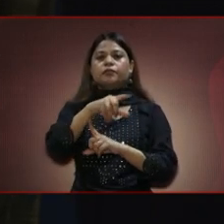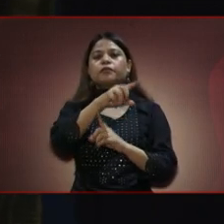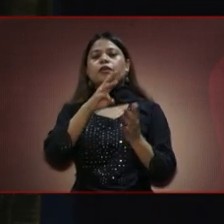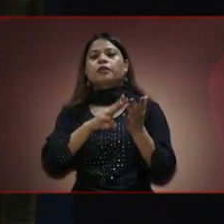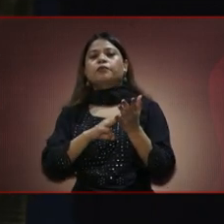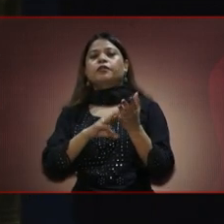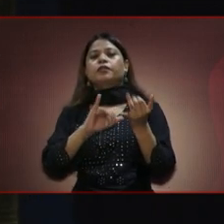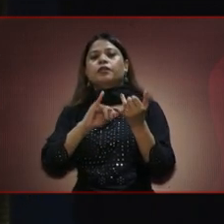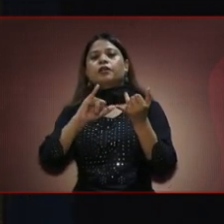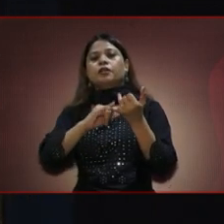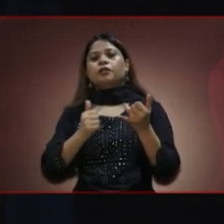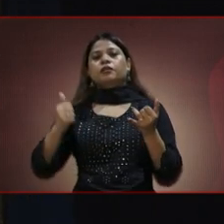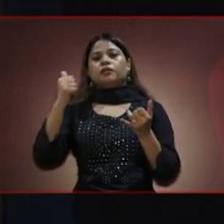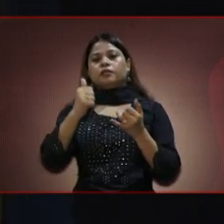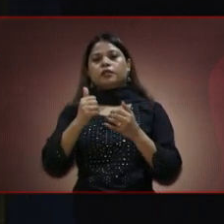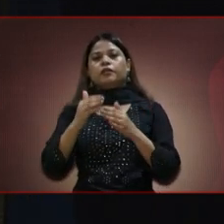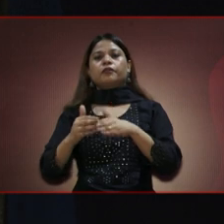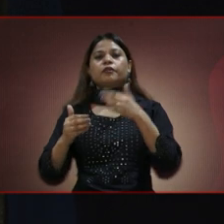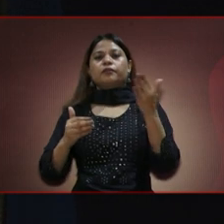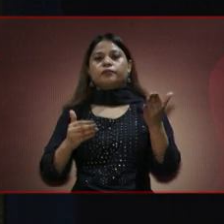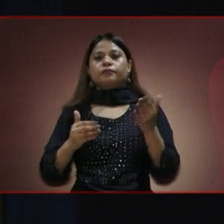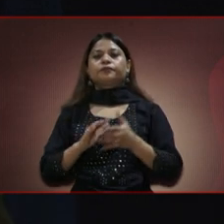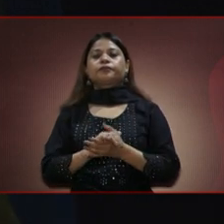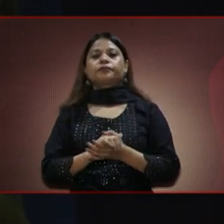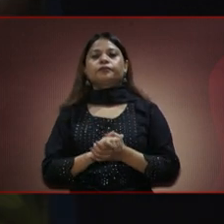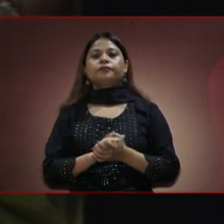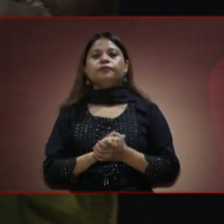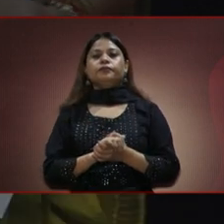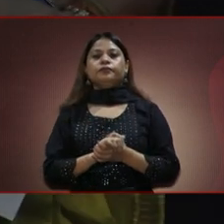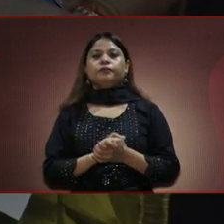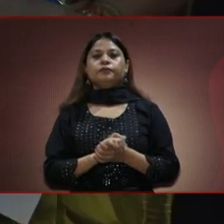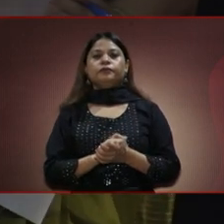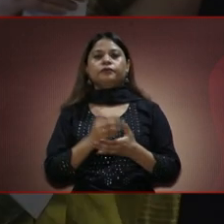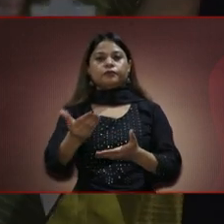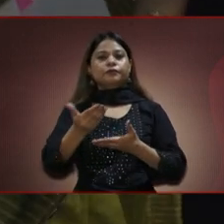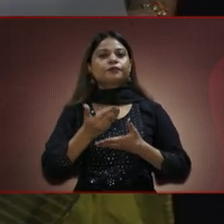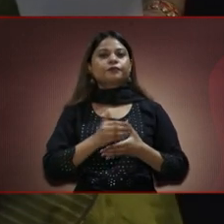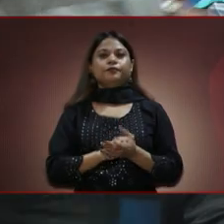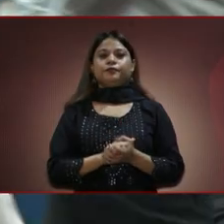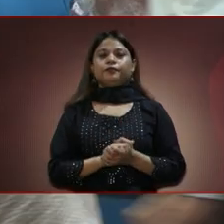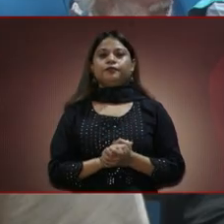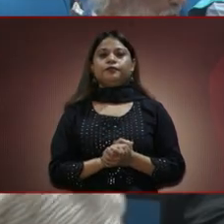आमंत्रित करती हूँ। हम सभी स्वागत करते हैं आदरणीय संयुक्त सचिव महोदया का।